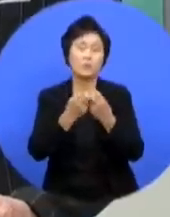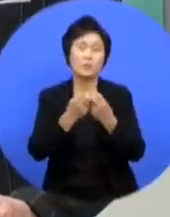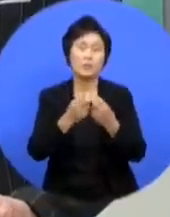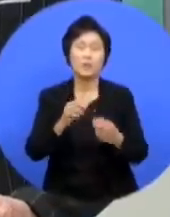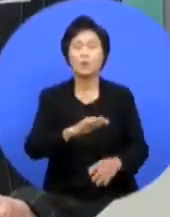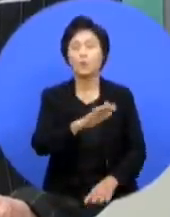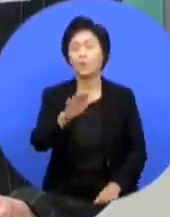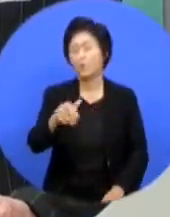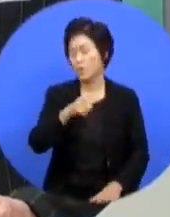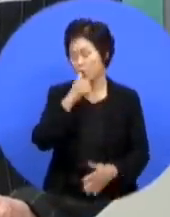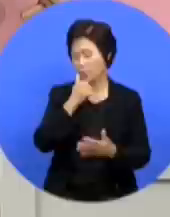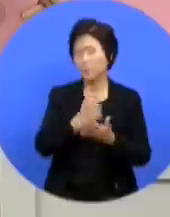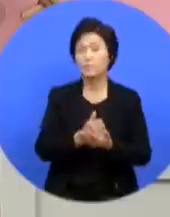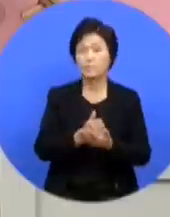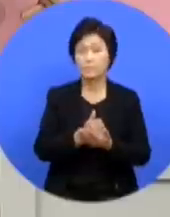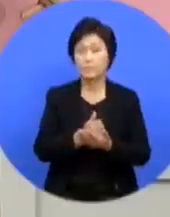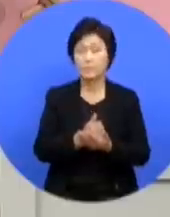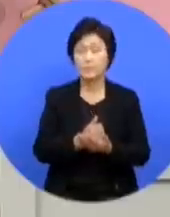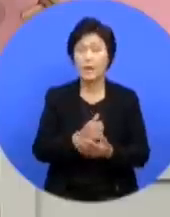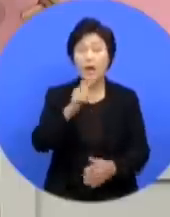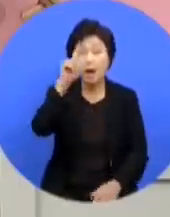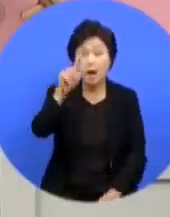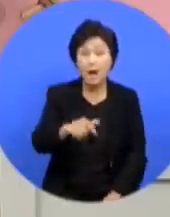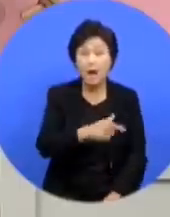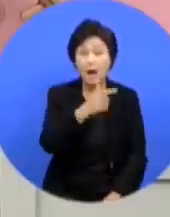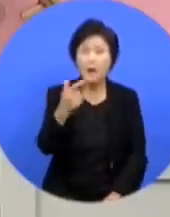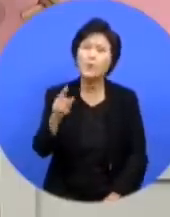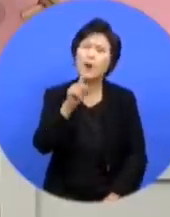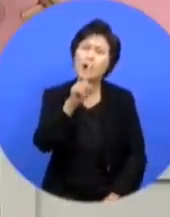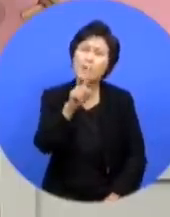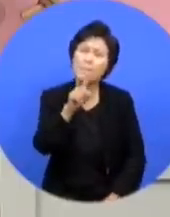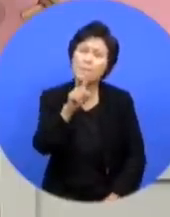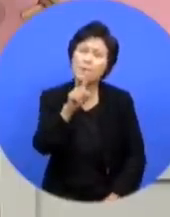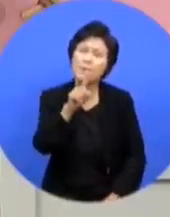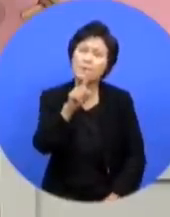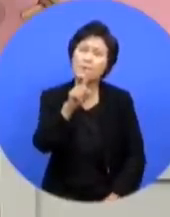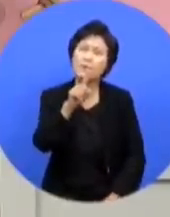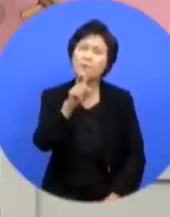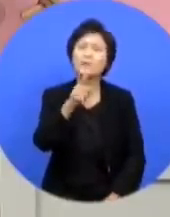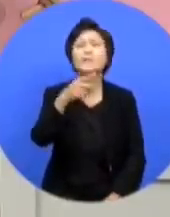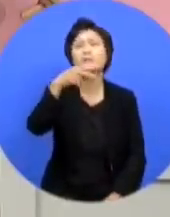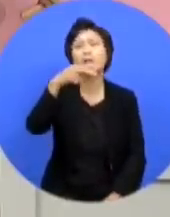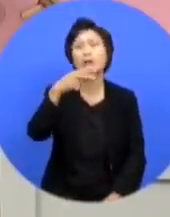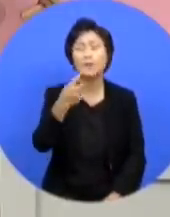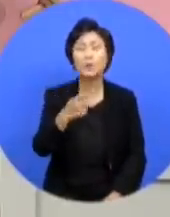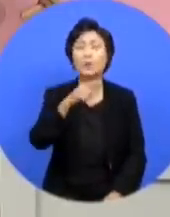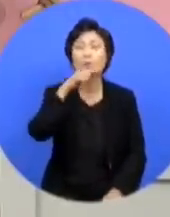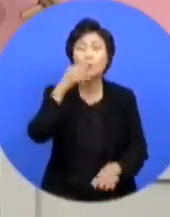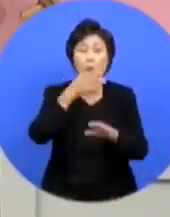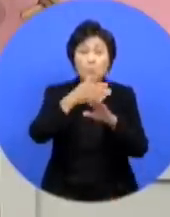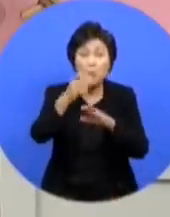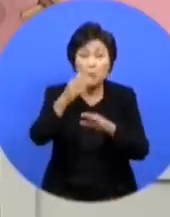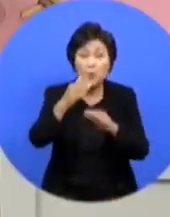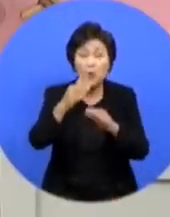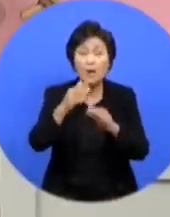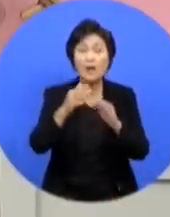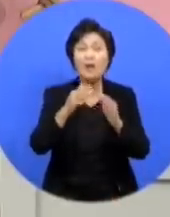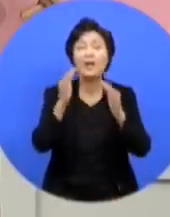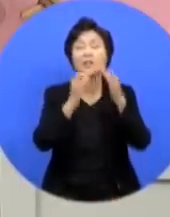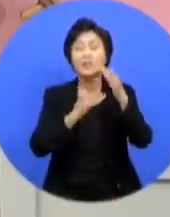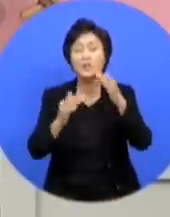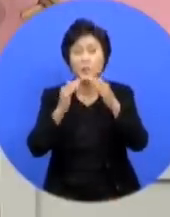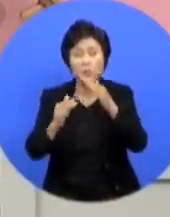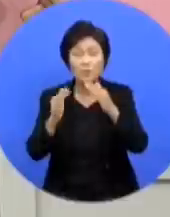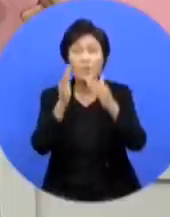단 하루에 한 번이라도 북한의 크리스천들을 살리기 위해서 저들을 위해서 기도하자.